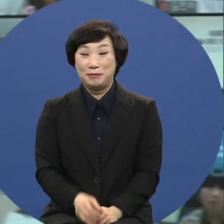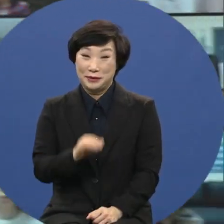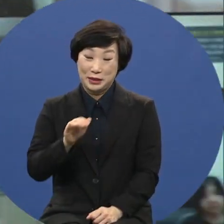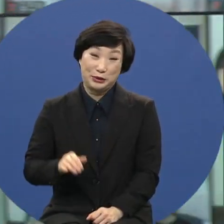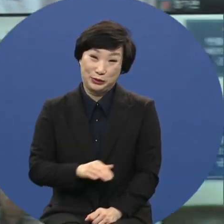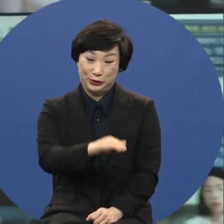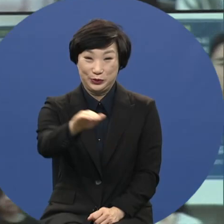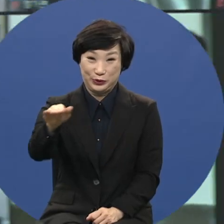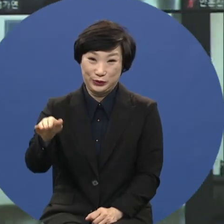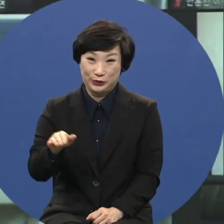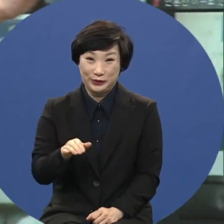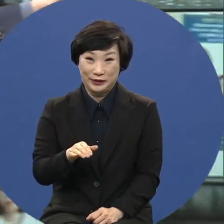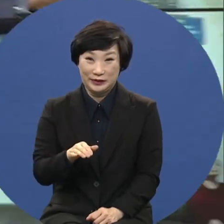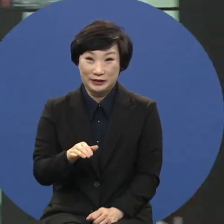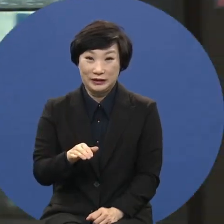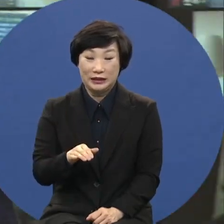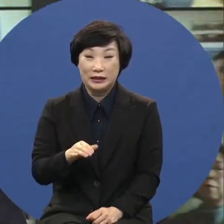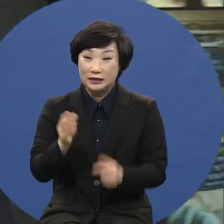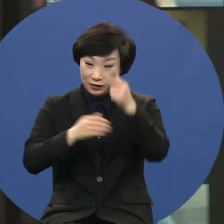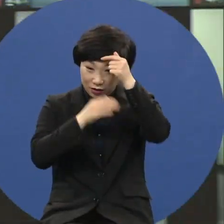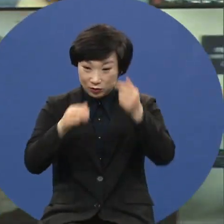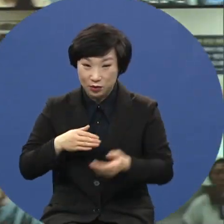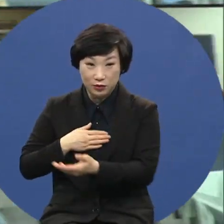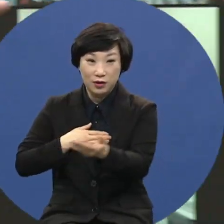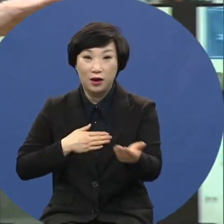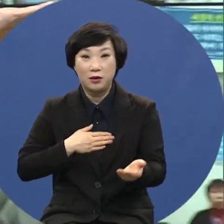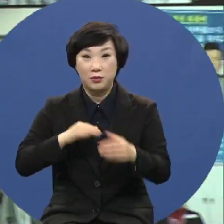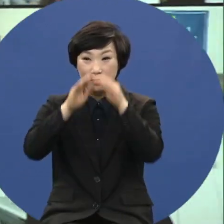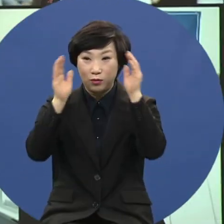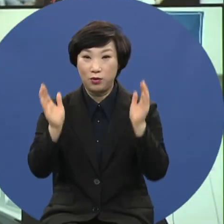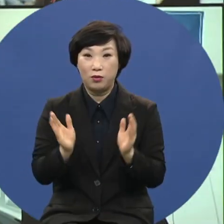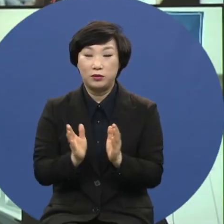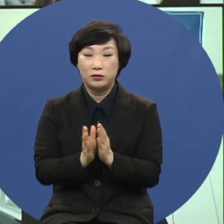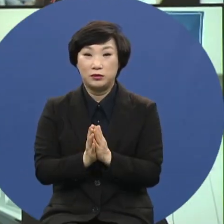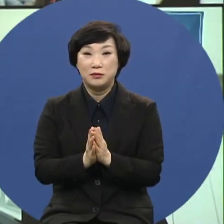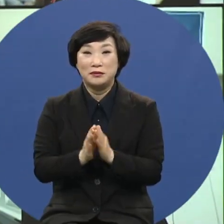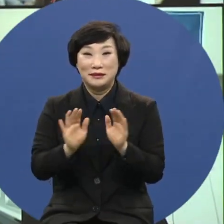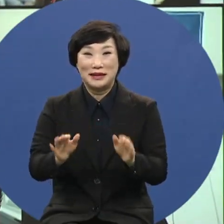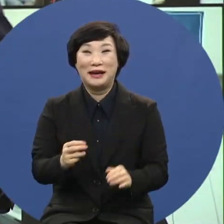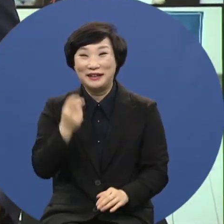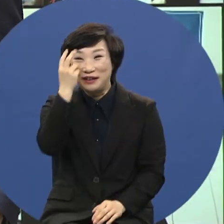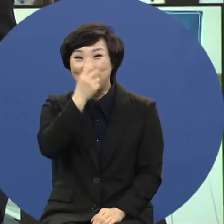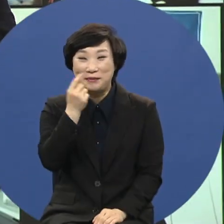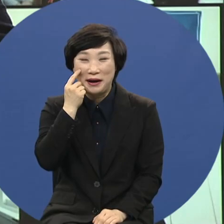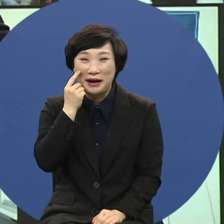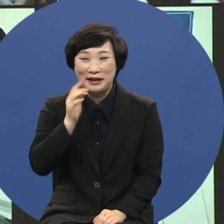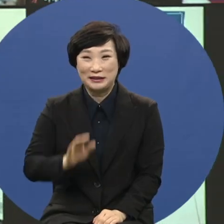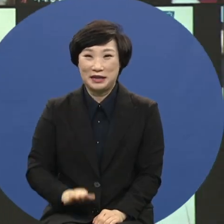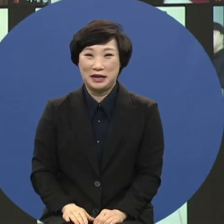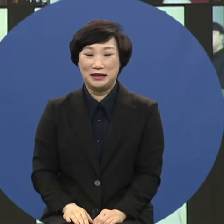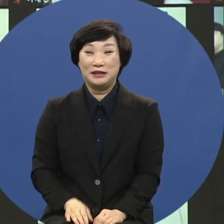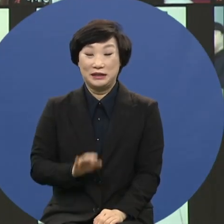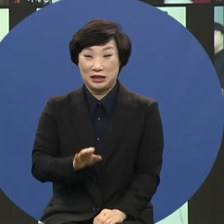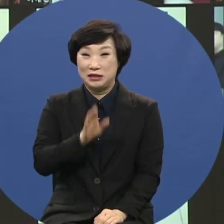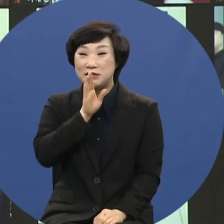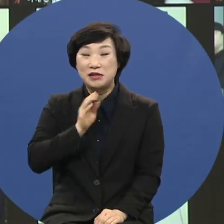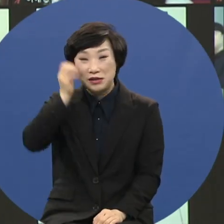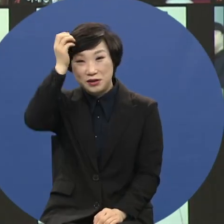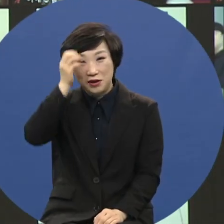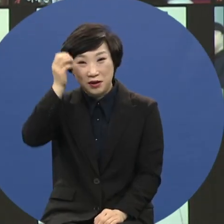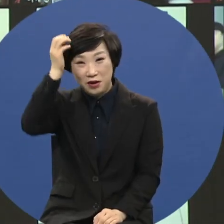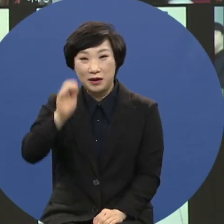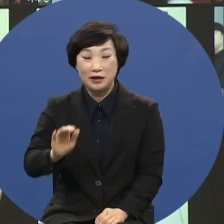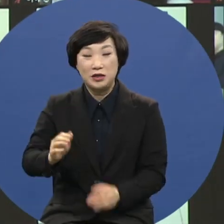우리는 우리 성도들 다 한번 보세요. 신령하게 영적인